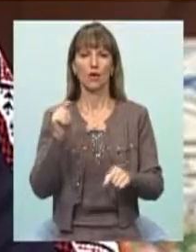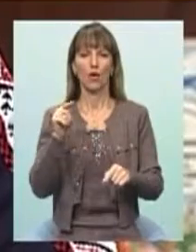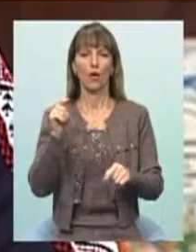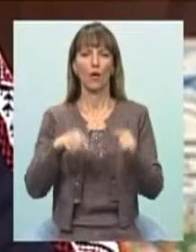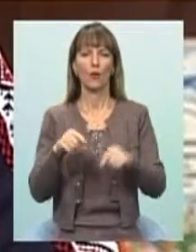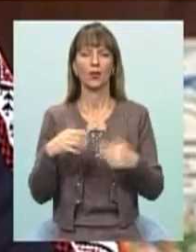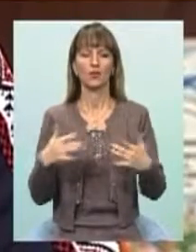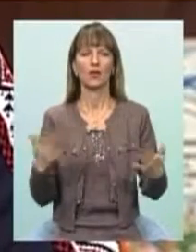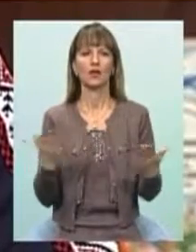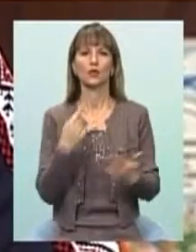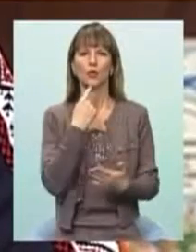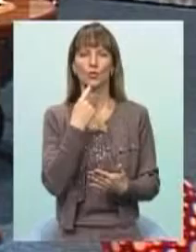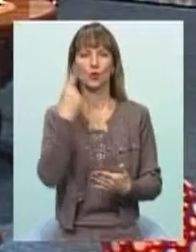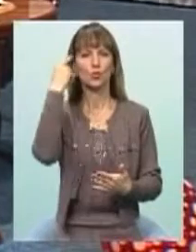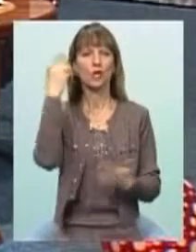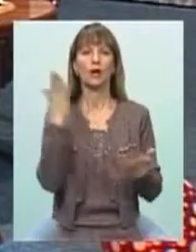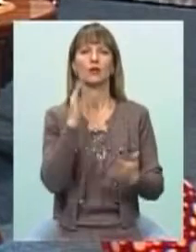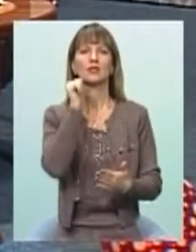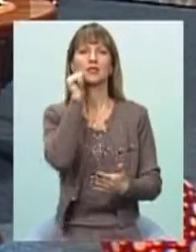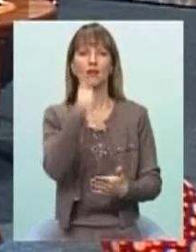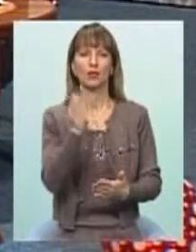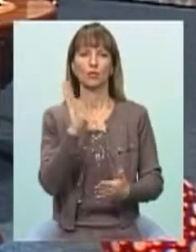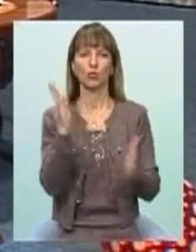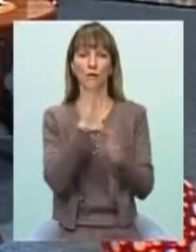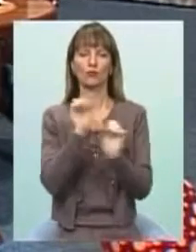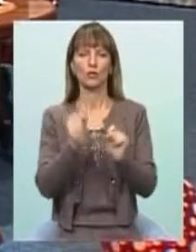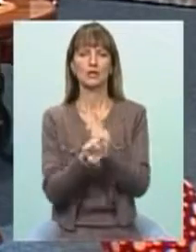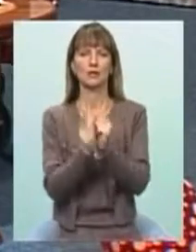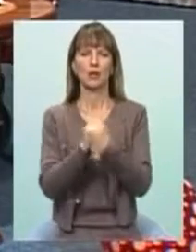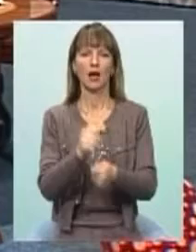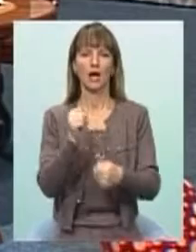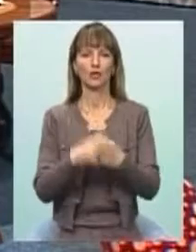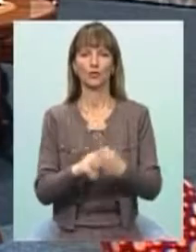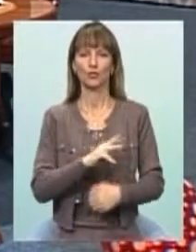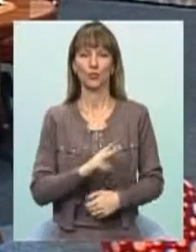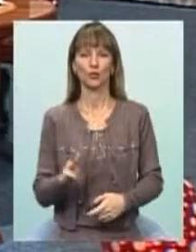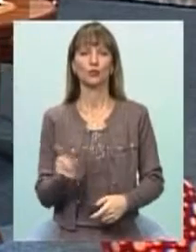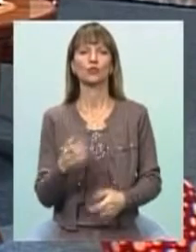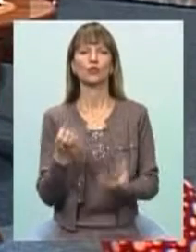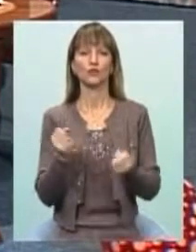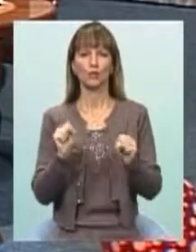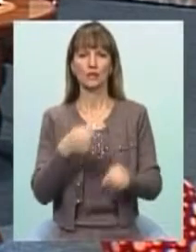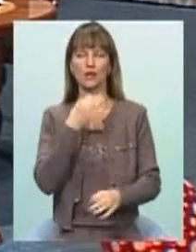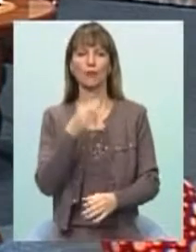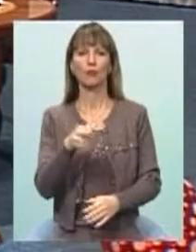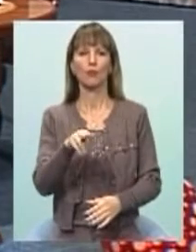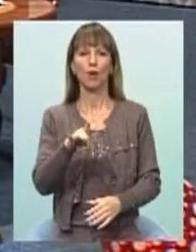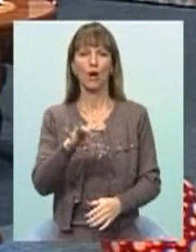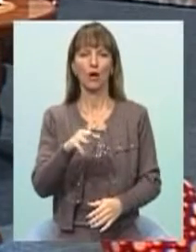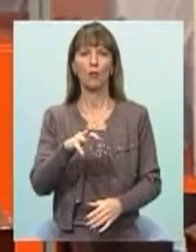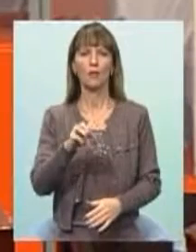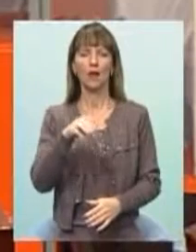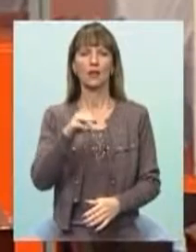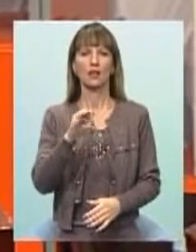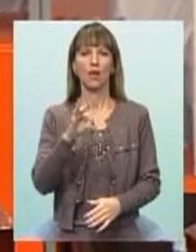передбачити, якою завтра буде погода. Ну і тим паче вона може змінюватися ще миті. А тож, що ти ще можеш сказати про метеорологів? Де